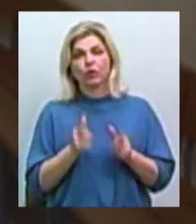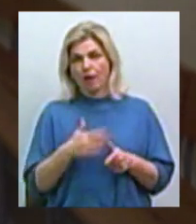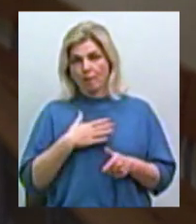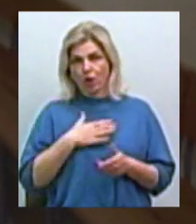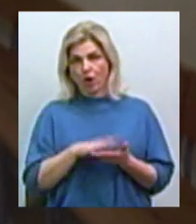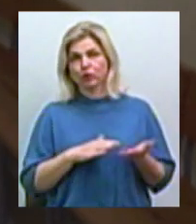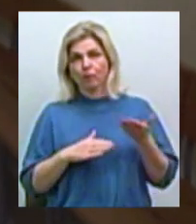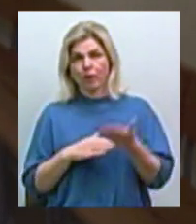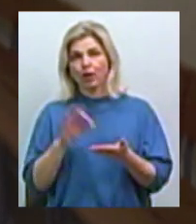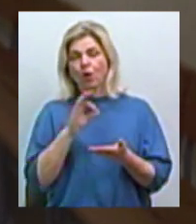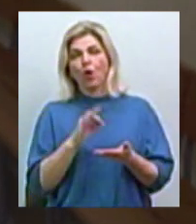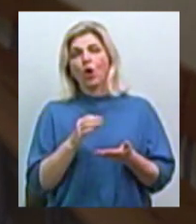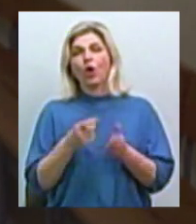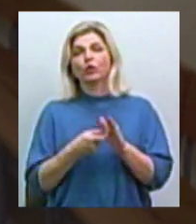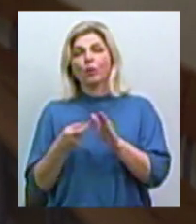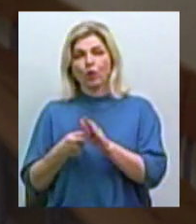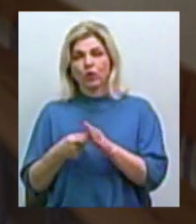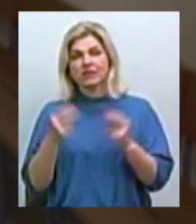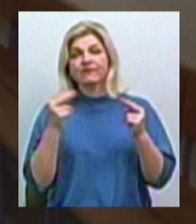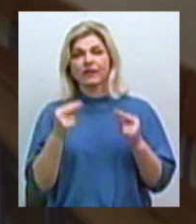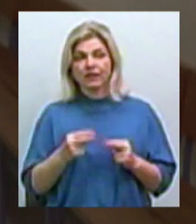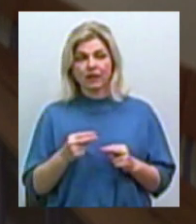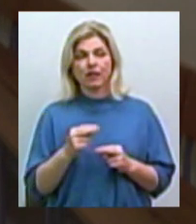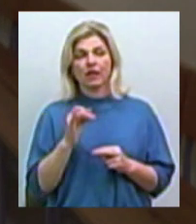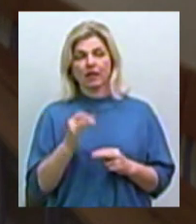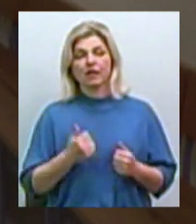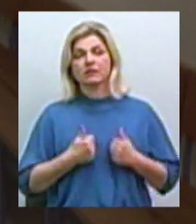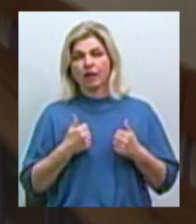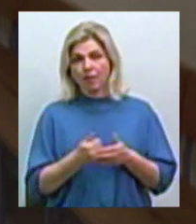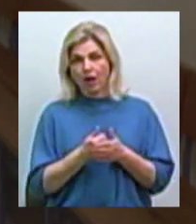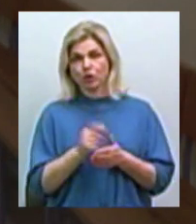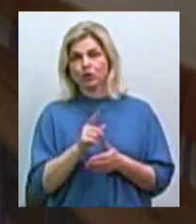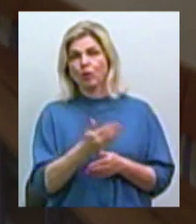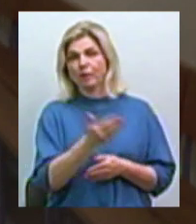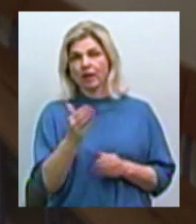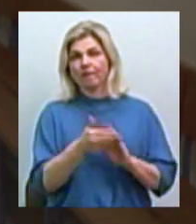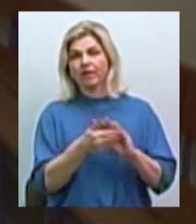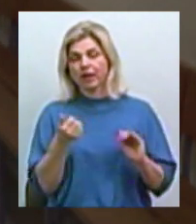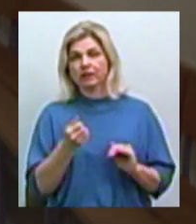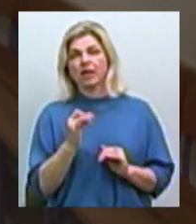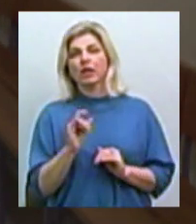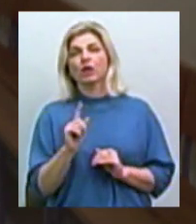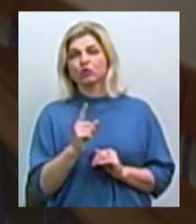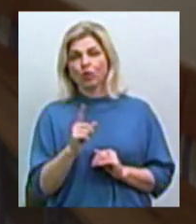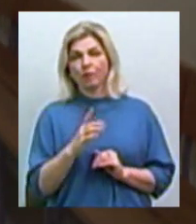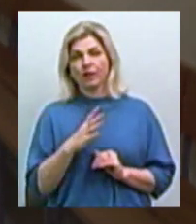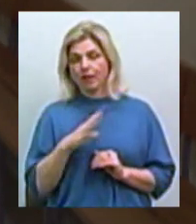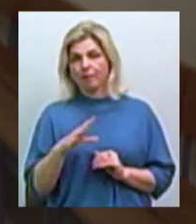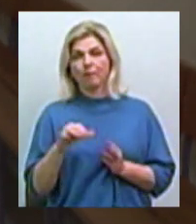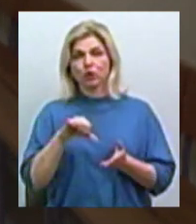свідків, які я просила і намагалася, щоб їх викликали, тим більше, що він був присутній в апеляційному